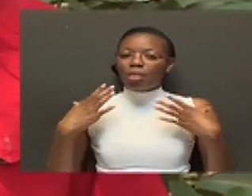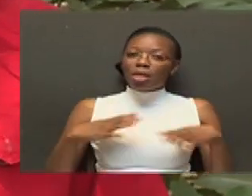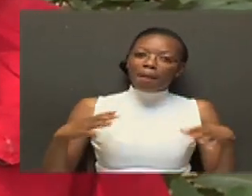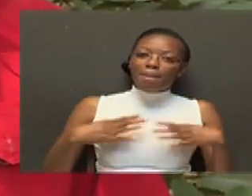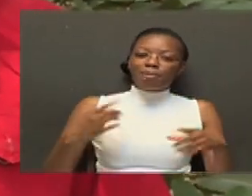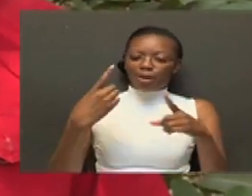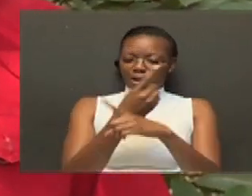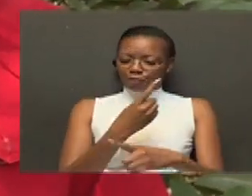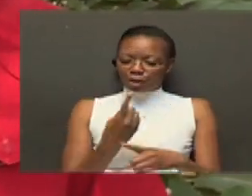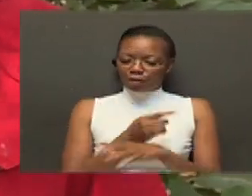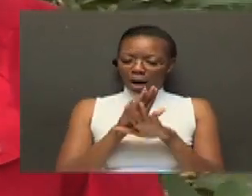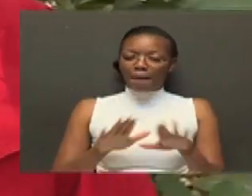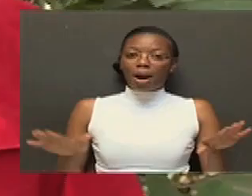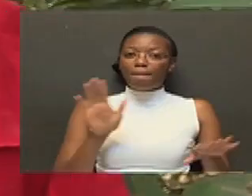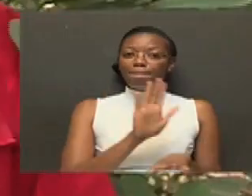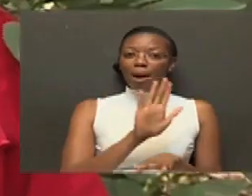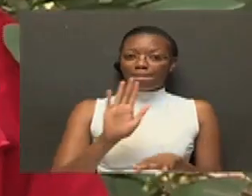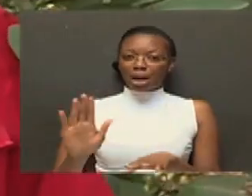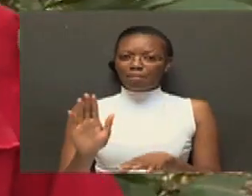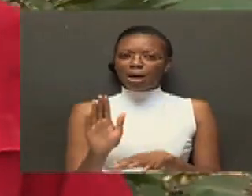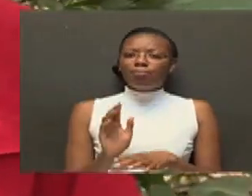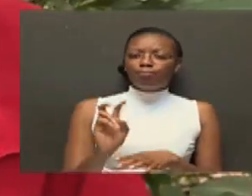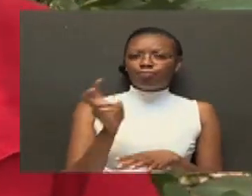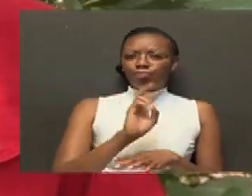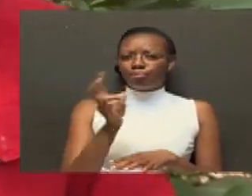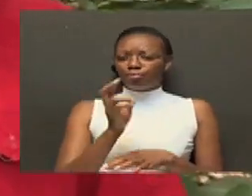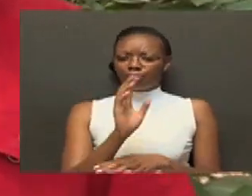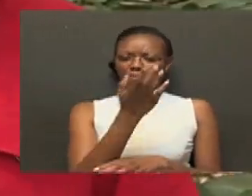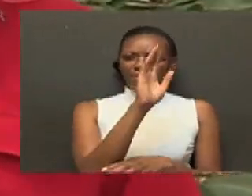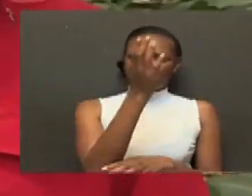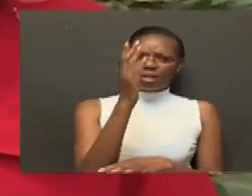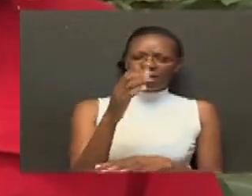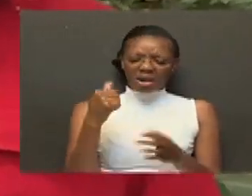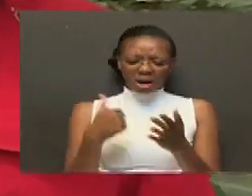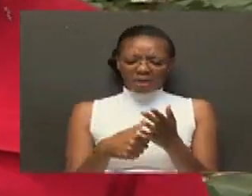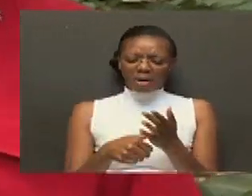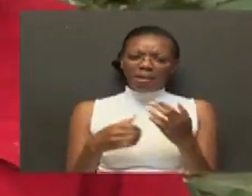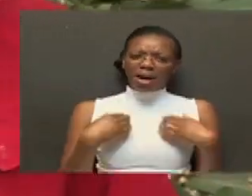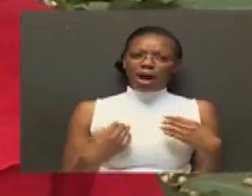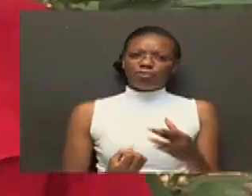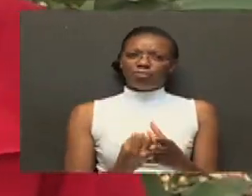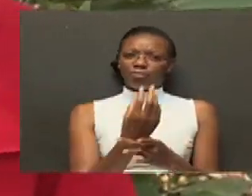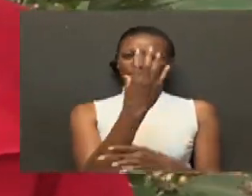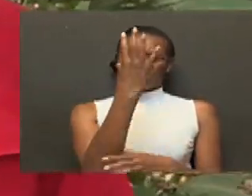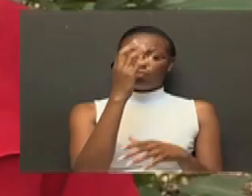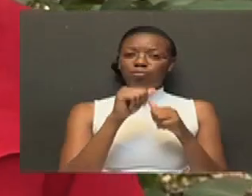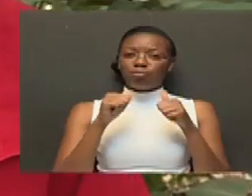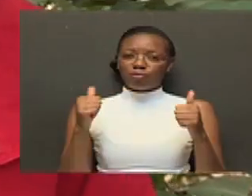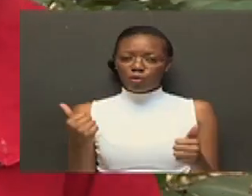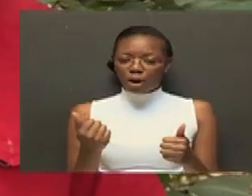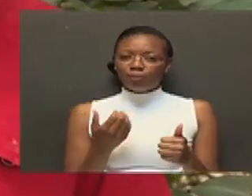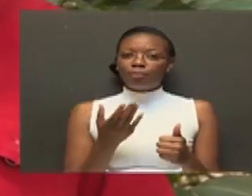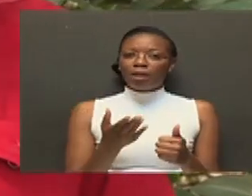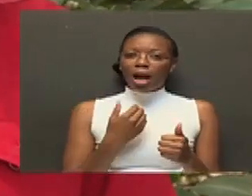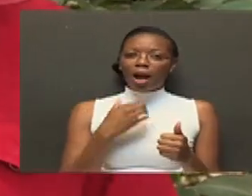watu binafsi, kwa mashamba yao. Tunatafuta ile miti, especially ile iko na shida ya kujaminate. Na tunachukua